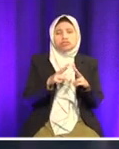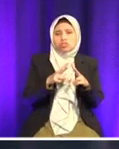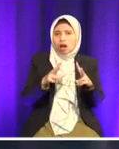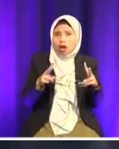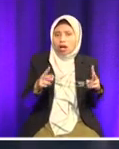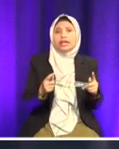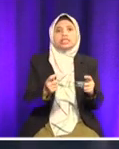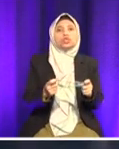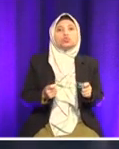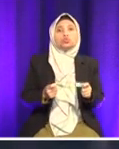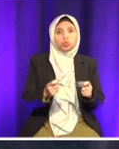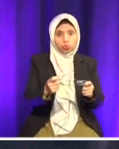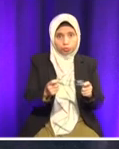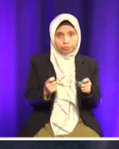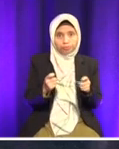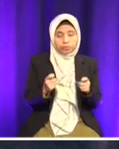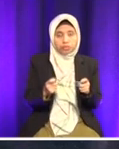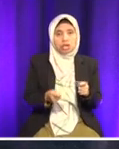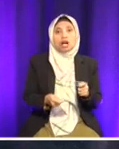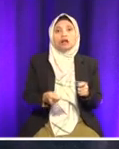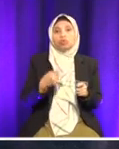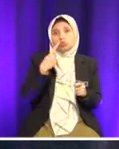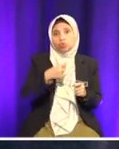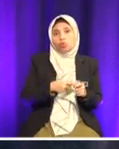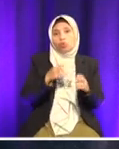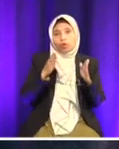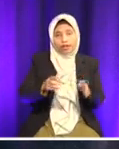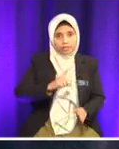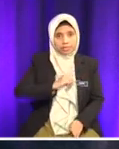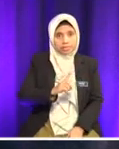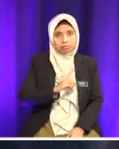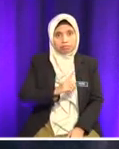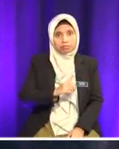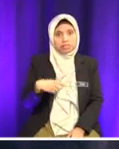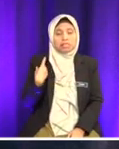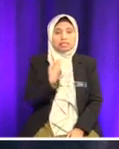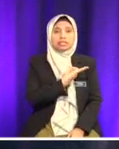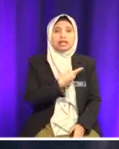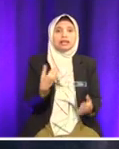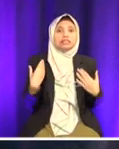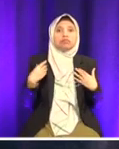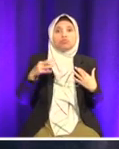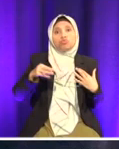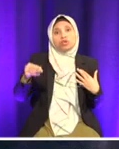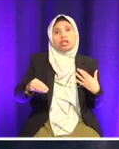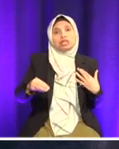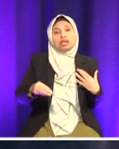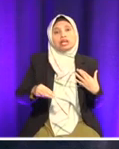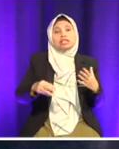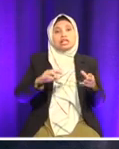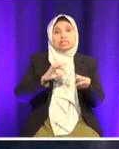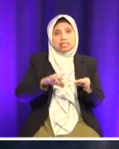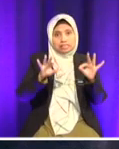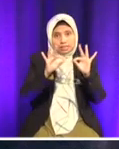ya dalam ee kepada seseorang muslim itu Ya kita De murid kita ini tentang hukum dan juga